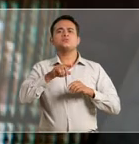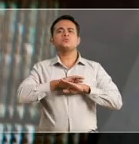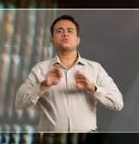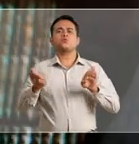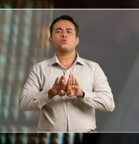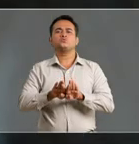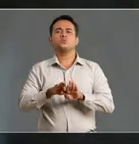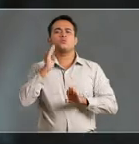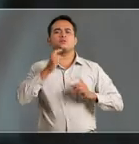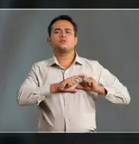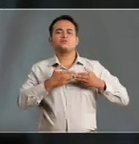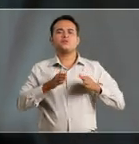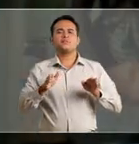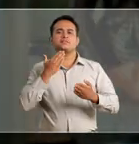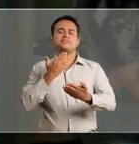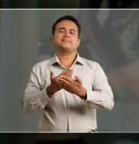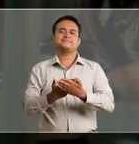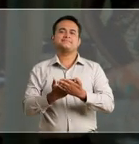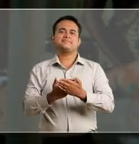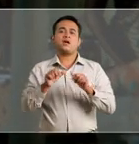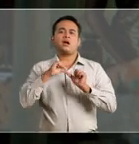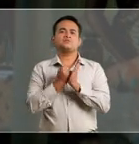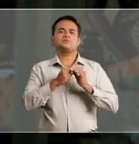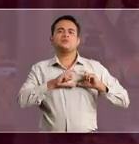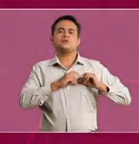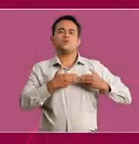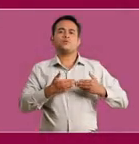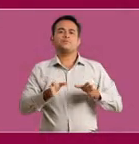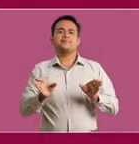सकती है। लगता है सिर्फ दिल। धन्यवाद। एक्सिस बैंक, दिल से ओपन।